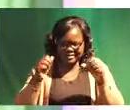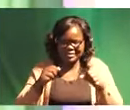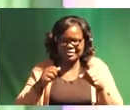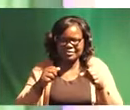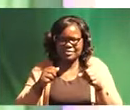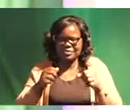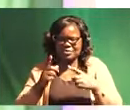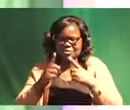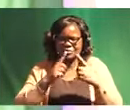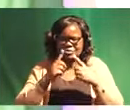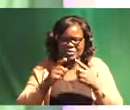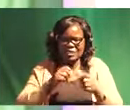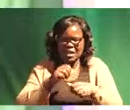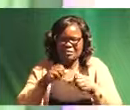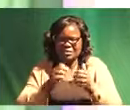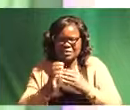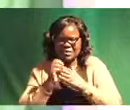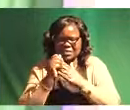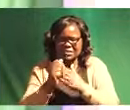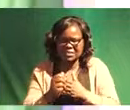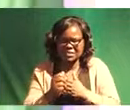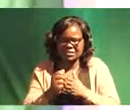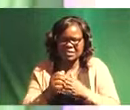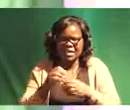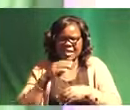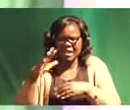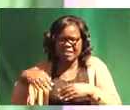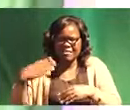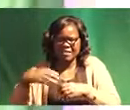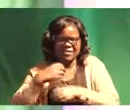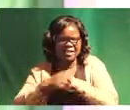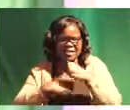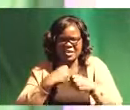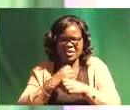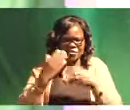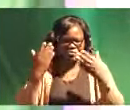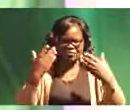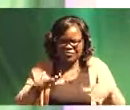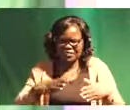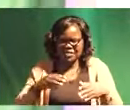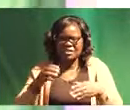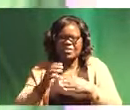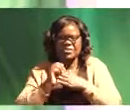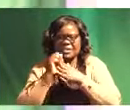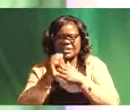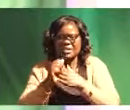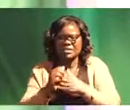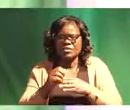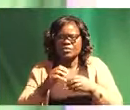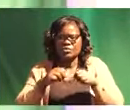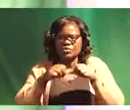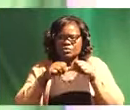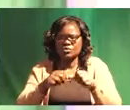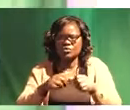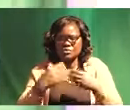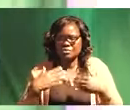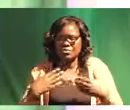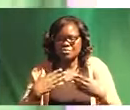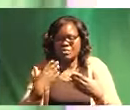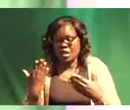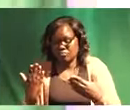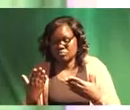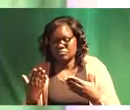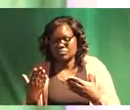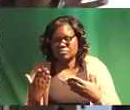ati tuongee mambo ya viongozi miaka yote. Tulimaliza ya viongozi, tuendelee na ya wananchi na